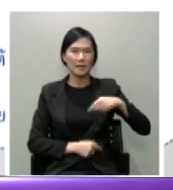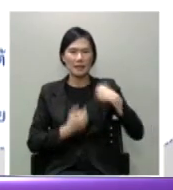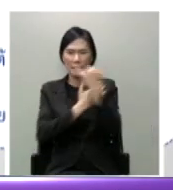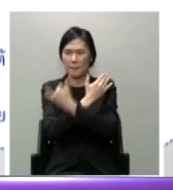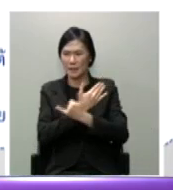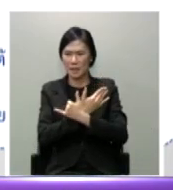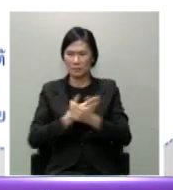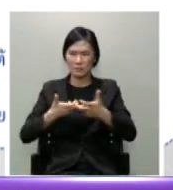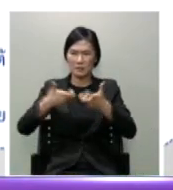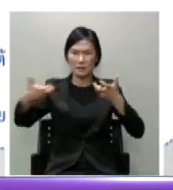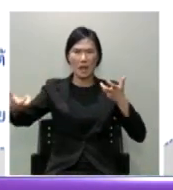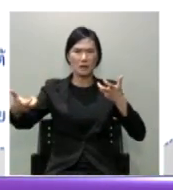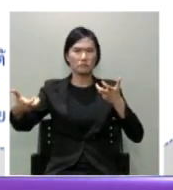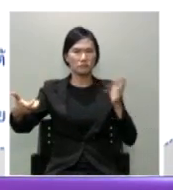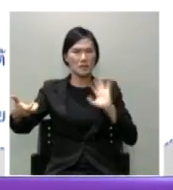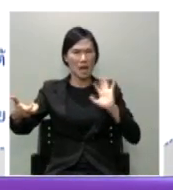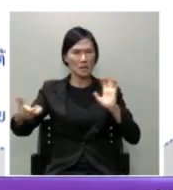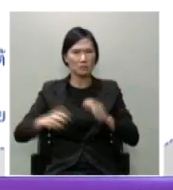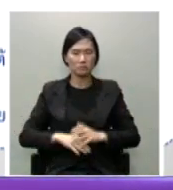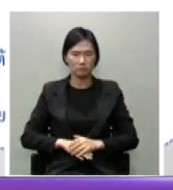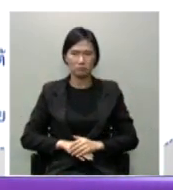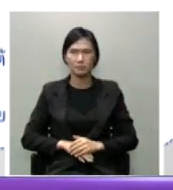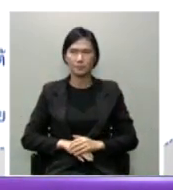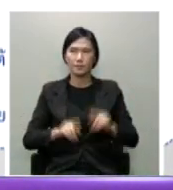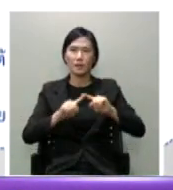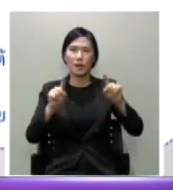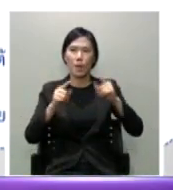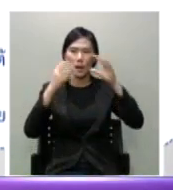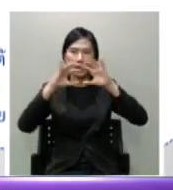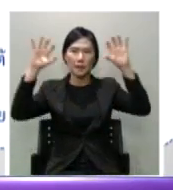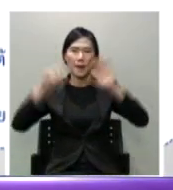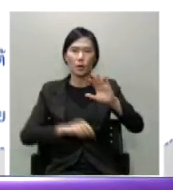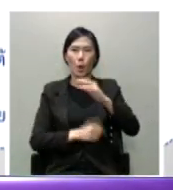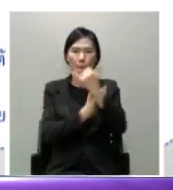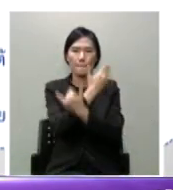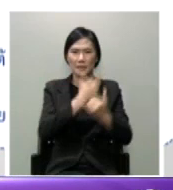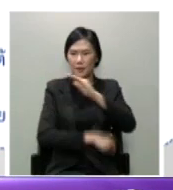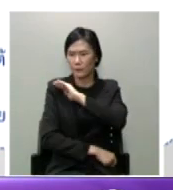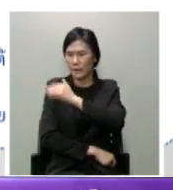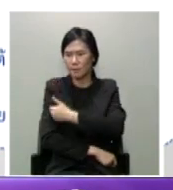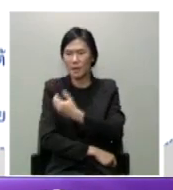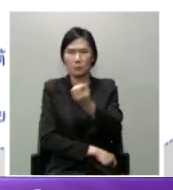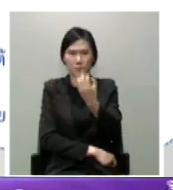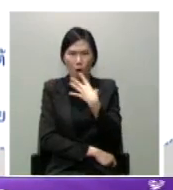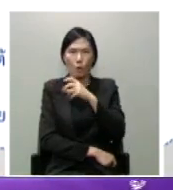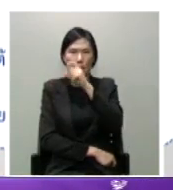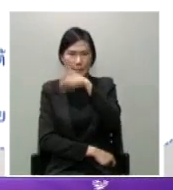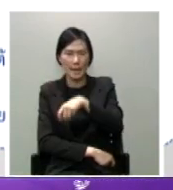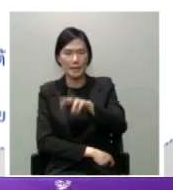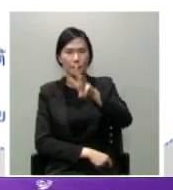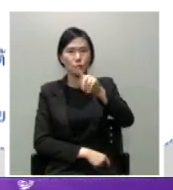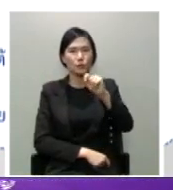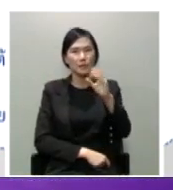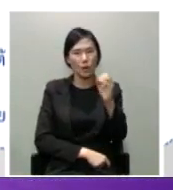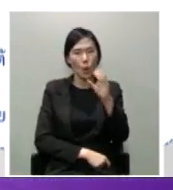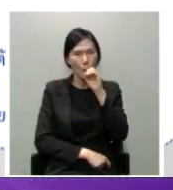กับเมืองนอกแต่รัฐบาลฟิลิปปินส์นะเขาบอกว่าเกี่ยวแล้ว WTO ก็บ